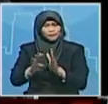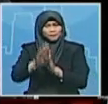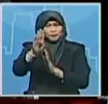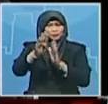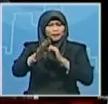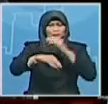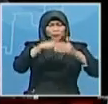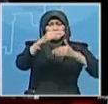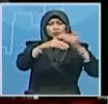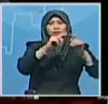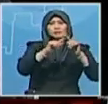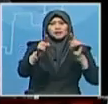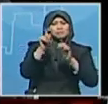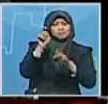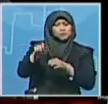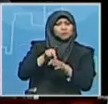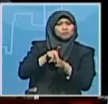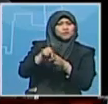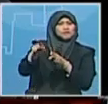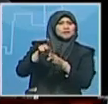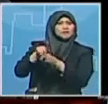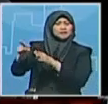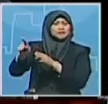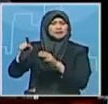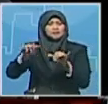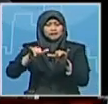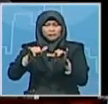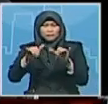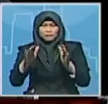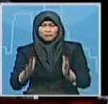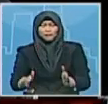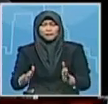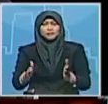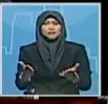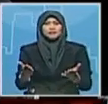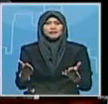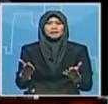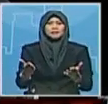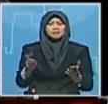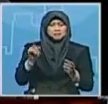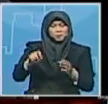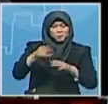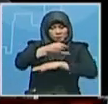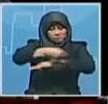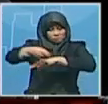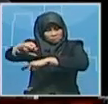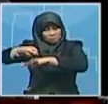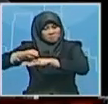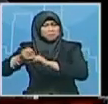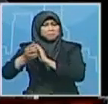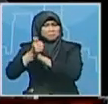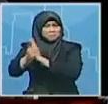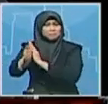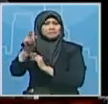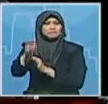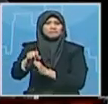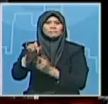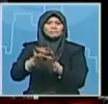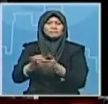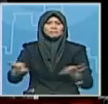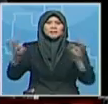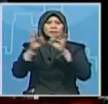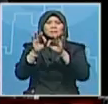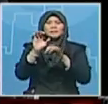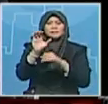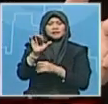tapi kita nak professional kita. Arkitek kita bertaraf antarabangsa, engineers kita bertaraf antarabangsa. Ini salah satu fokus kita. CITP